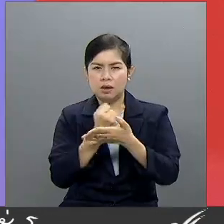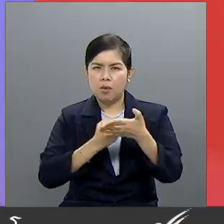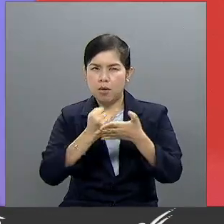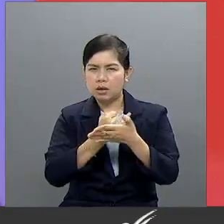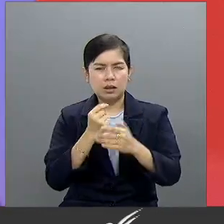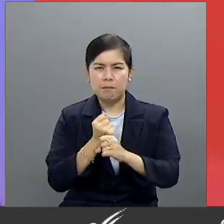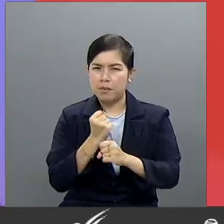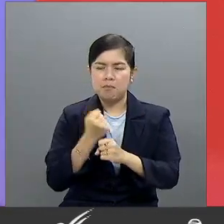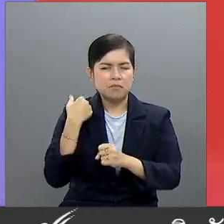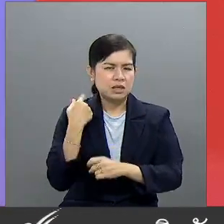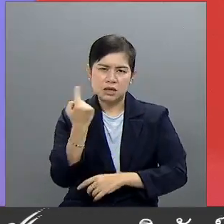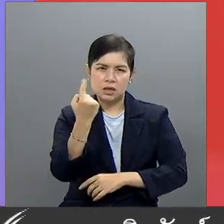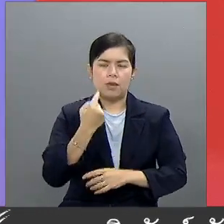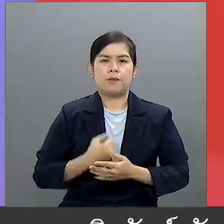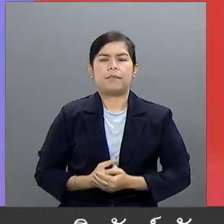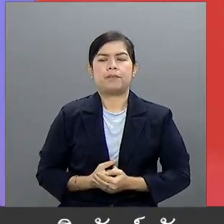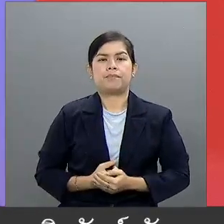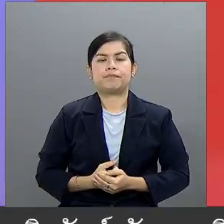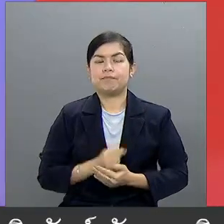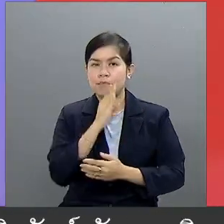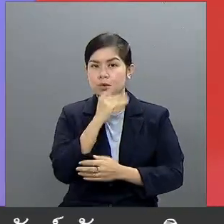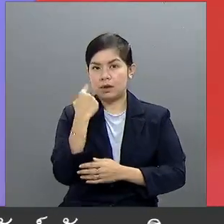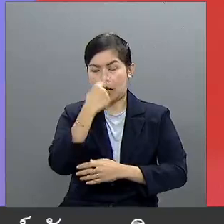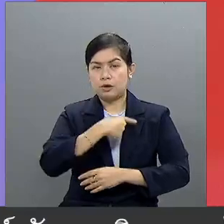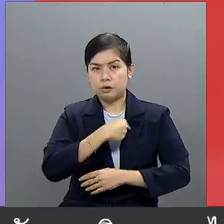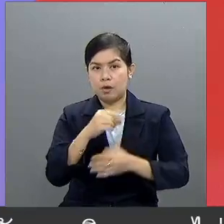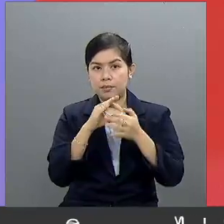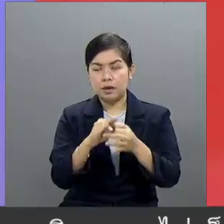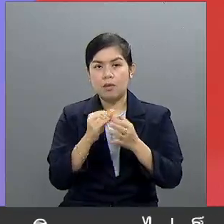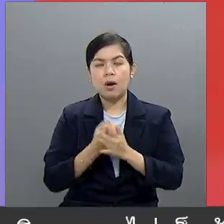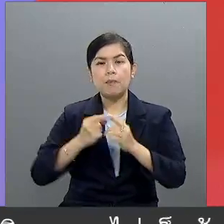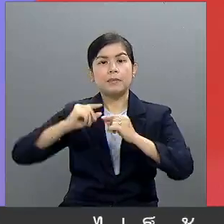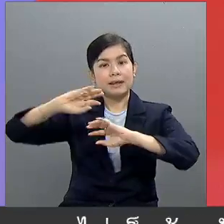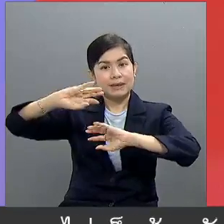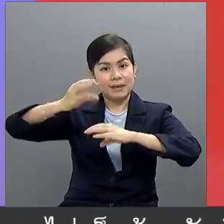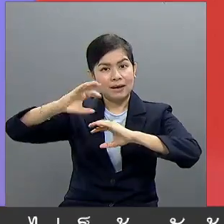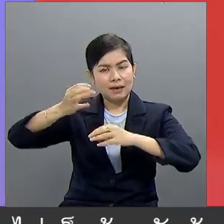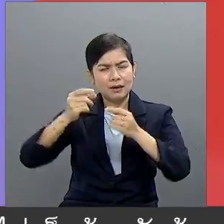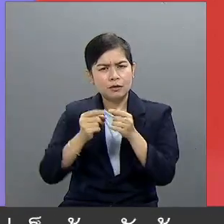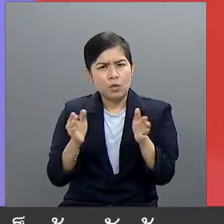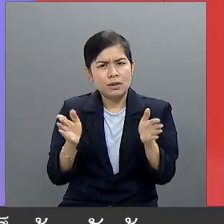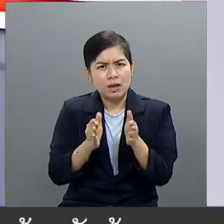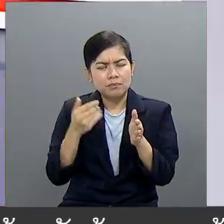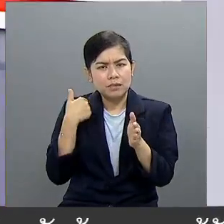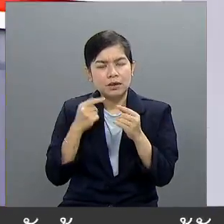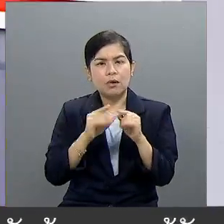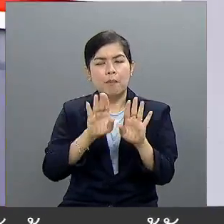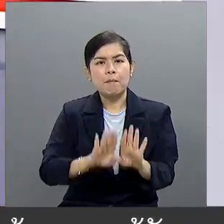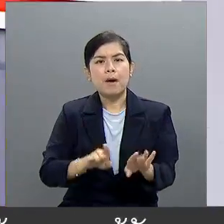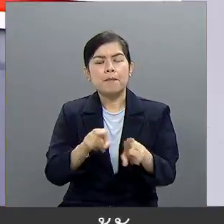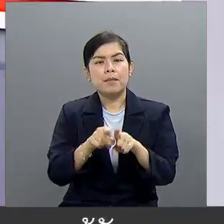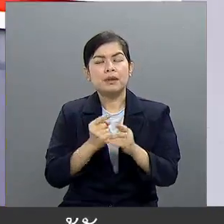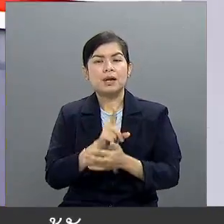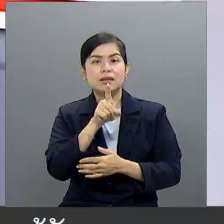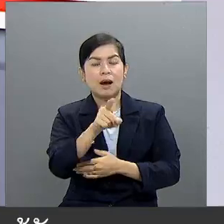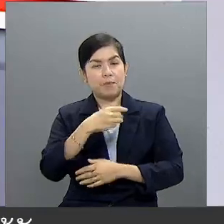ใครที่ชื่นชอบเรื่องของการทำหนังสั้นไม่แน่ใจว่าทั้งสองท่านเนี่ยชื่นชอบทำหนังสั้นหรือว่าอยากจะไปเล่นภาพยนตร์สั้นกันหรือเปล่า ขอเล่